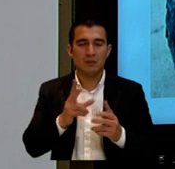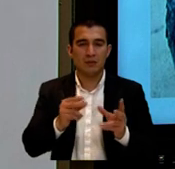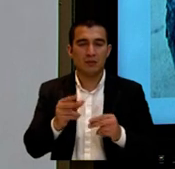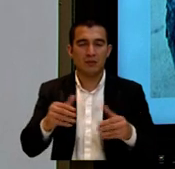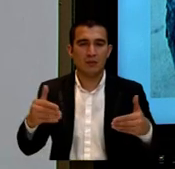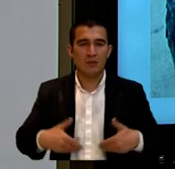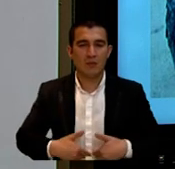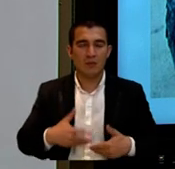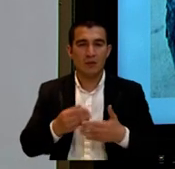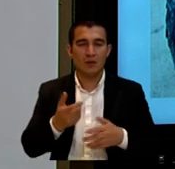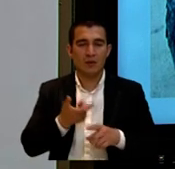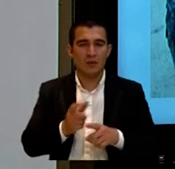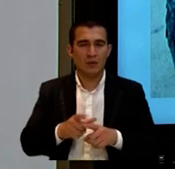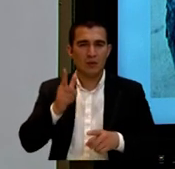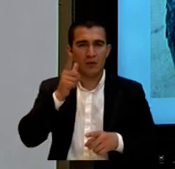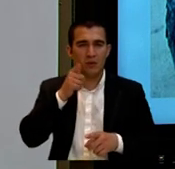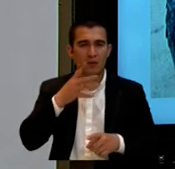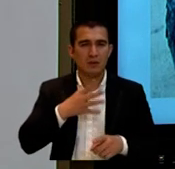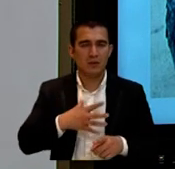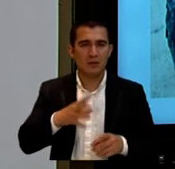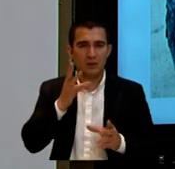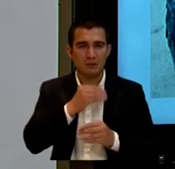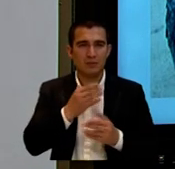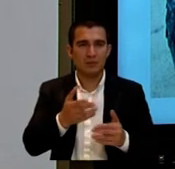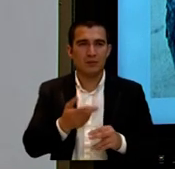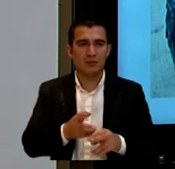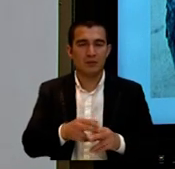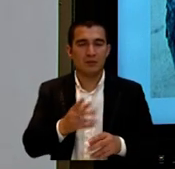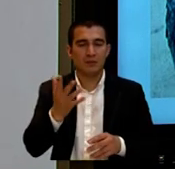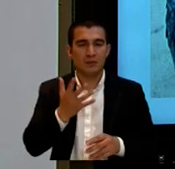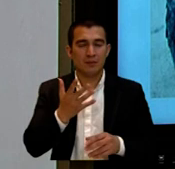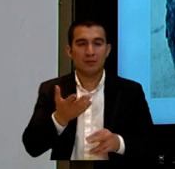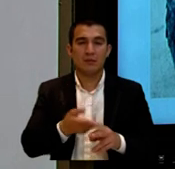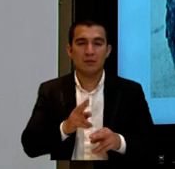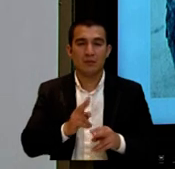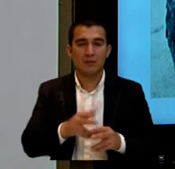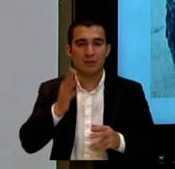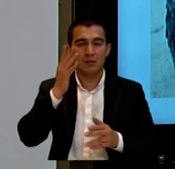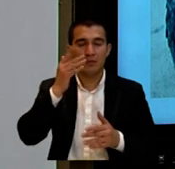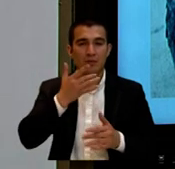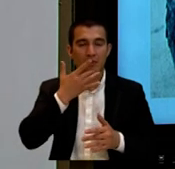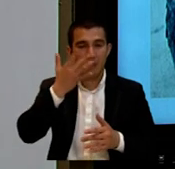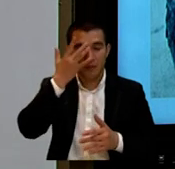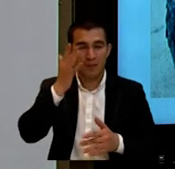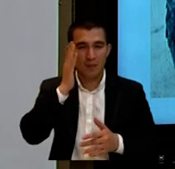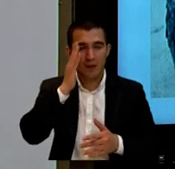ұзақ вақтчыдай алишы. Ва, пішінші, әздә ұйқыға кетші.